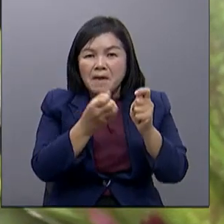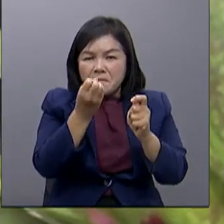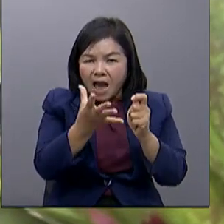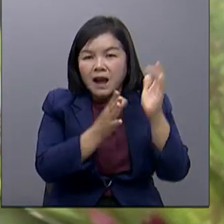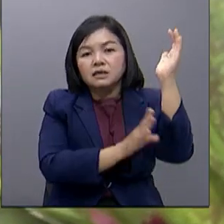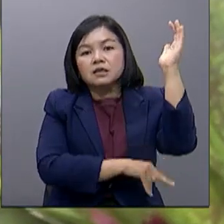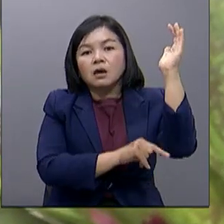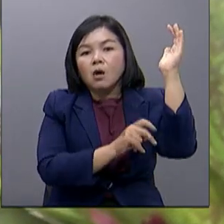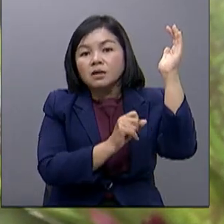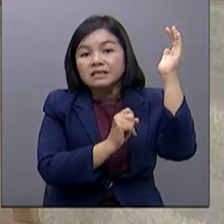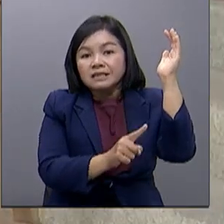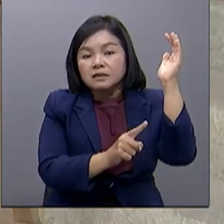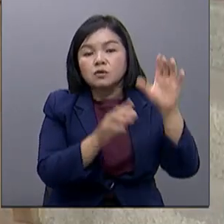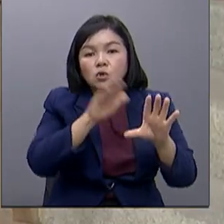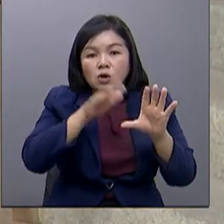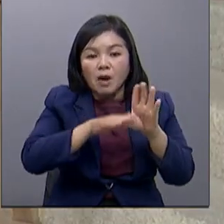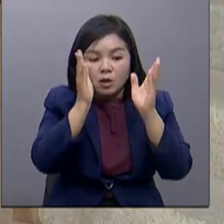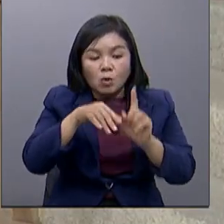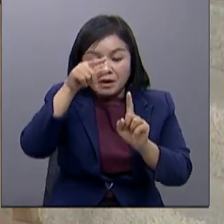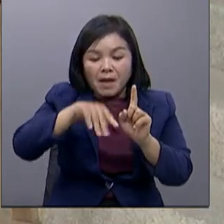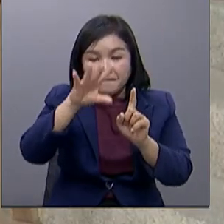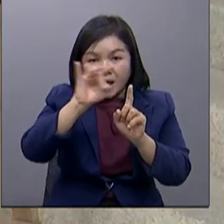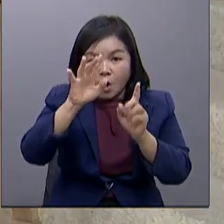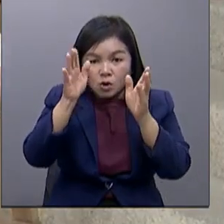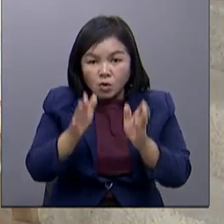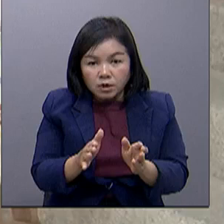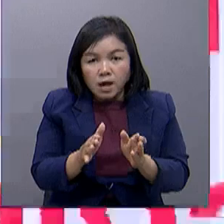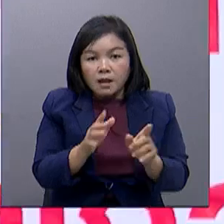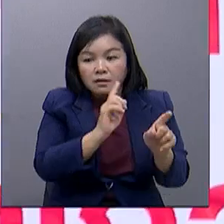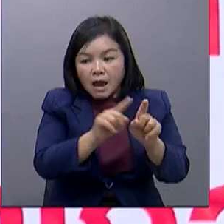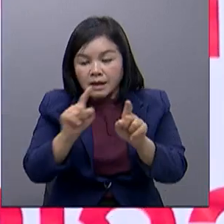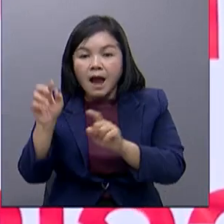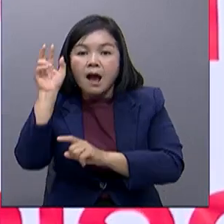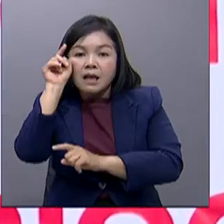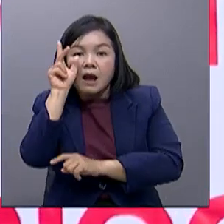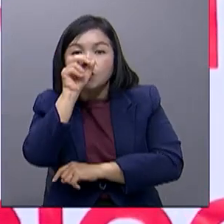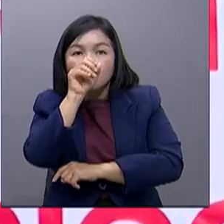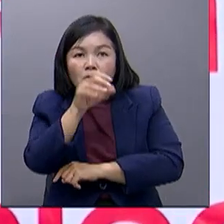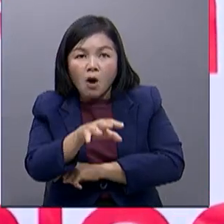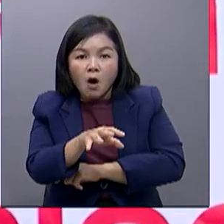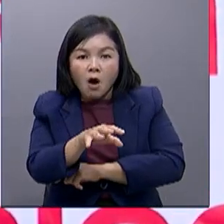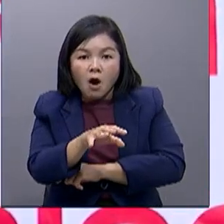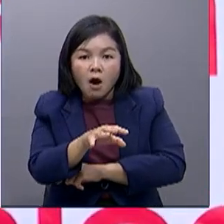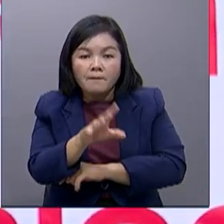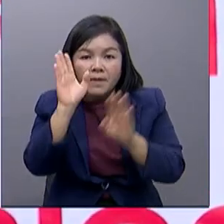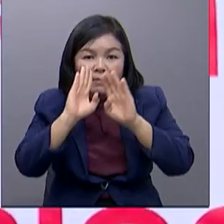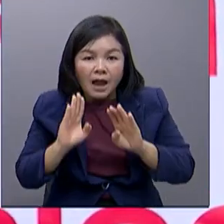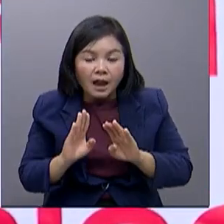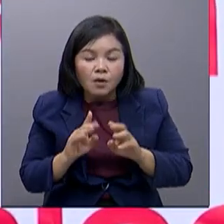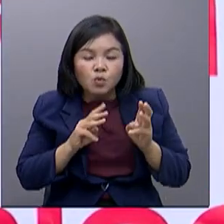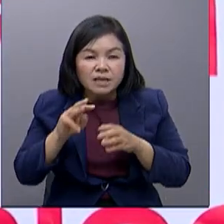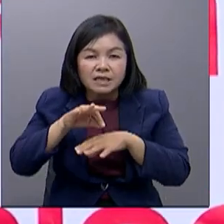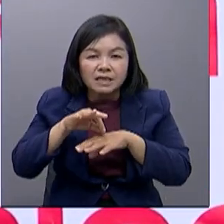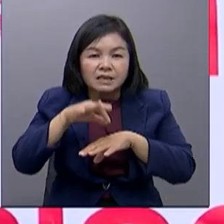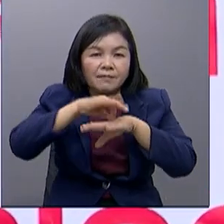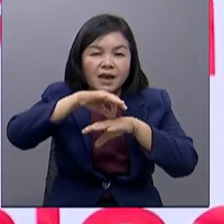นครศรีธรรมราชมีผู้สมัครเกือบ1,800คนท่ามกลางกระแสข่าวที่บอกว่ามีการล็อคแล้วก็ฮ้วผลการเลือกสว